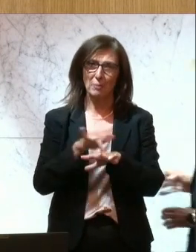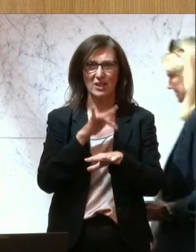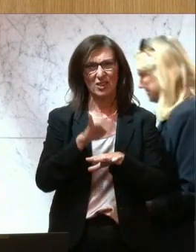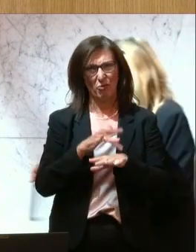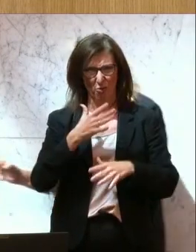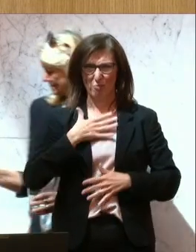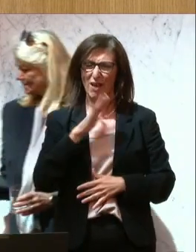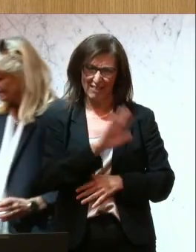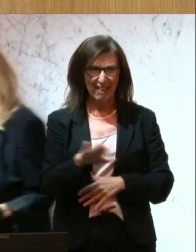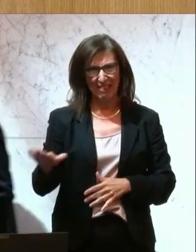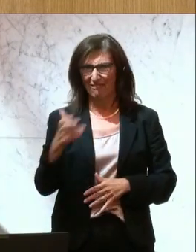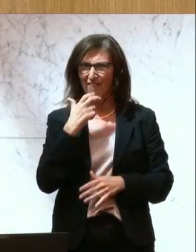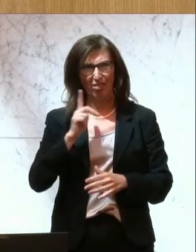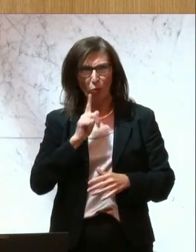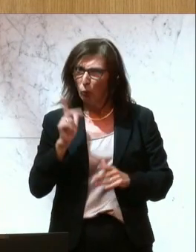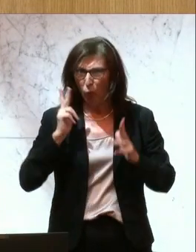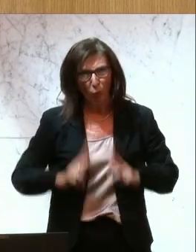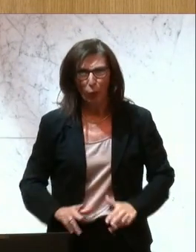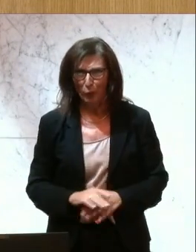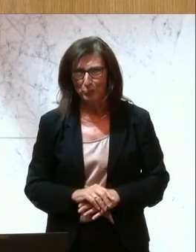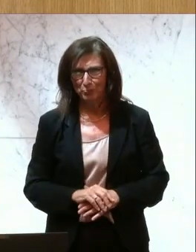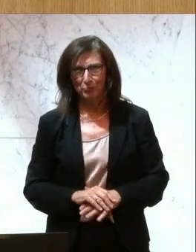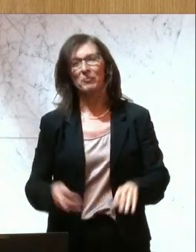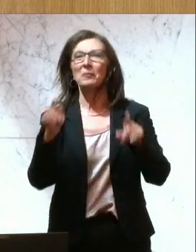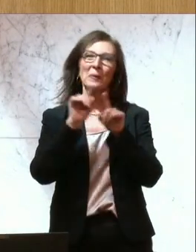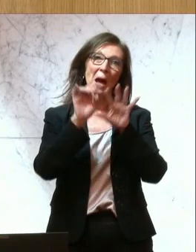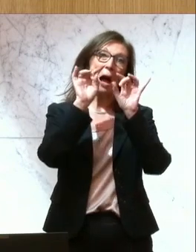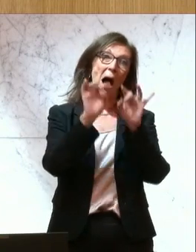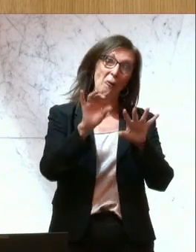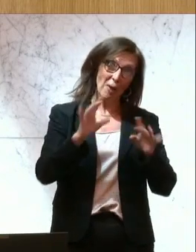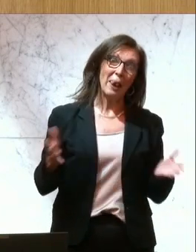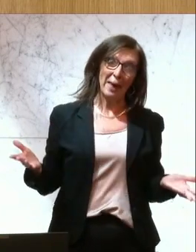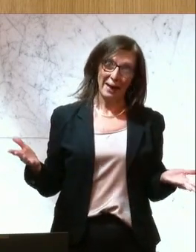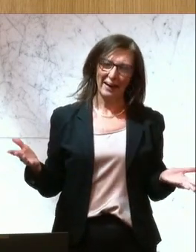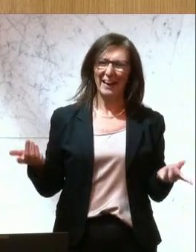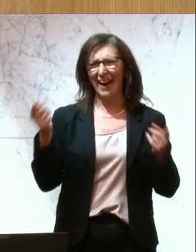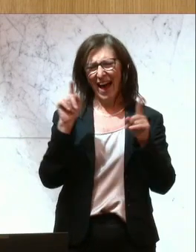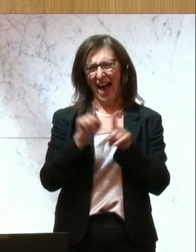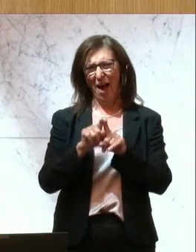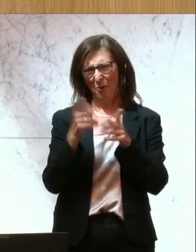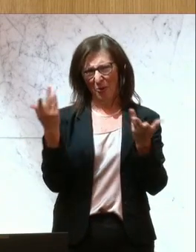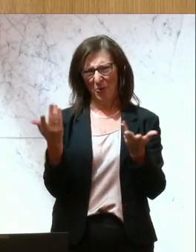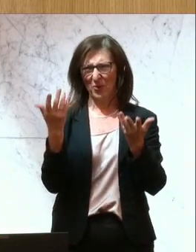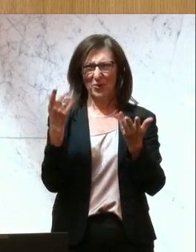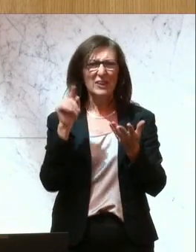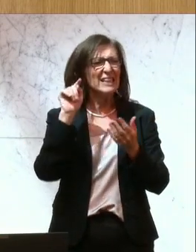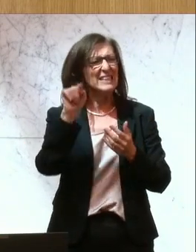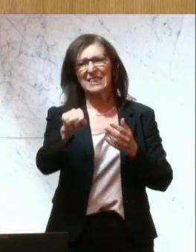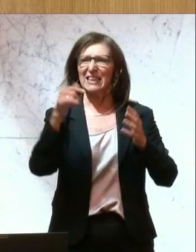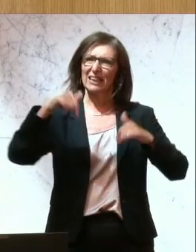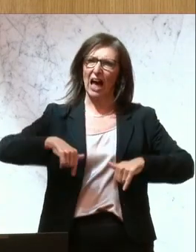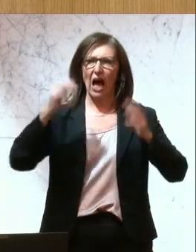einmal nur ihre Ruhe haben. Auch die Lehrerinnen und Lehrer haben sich das jetzt einmal verdient. Die machen den wichtigsten Job in der